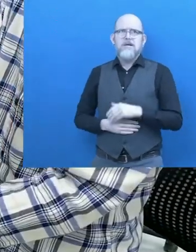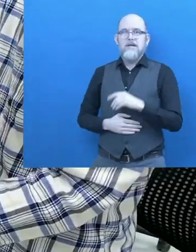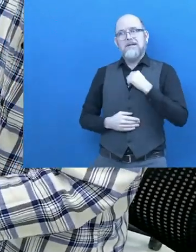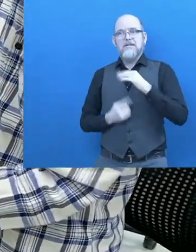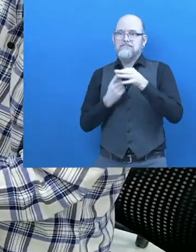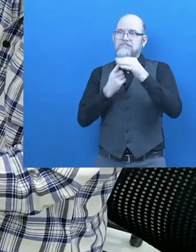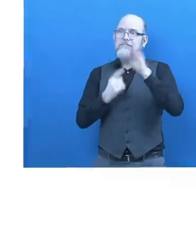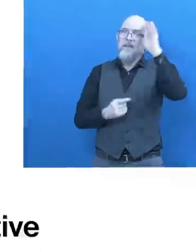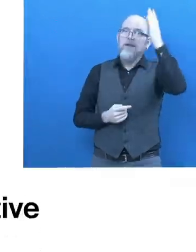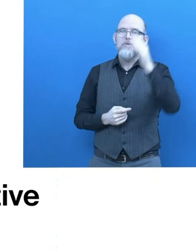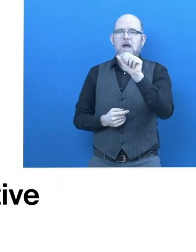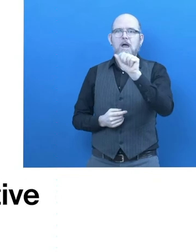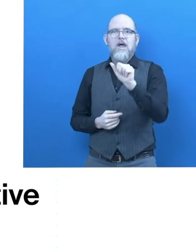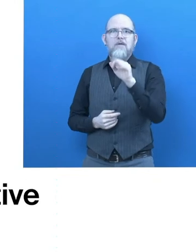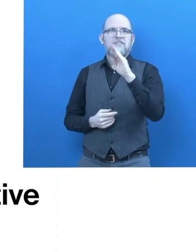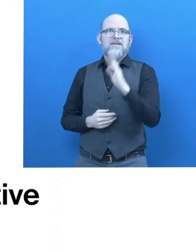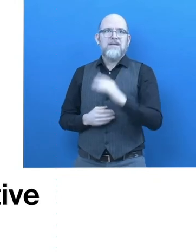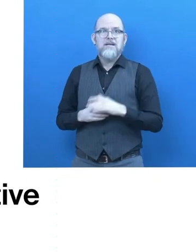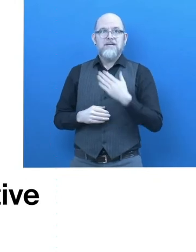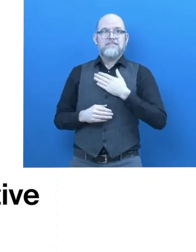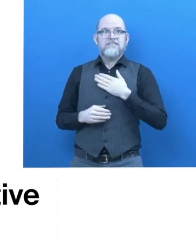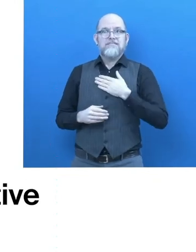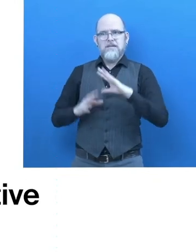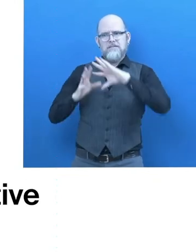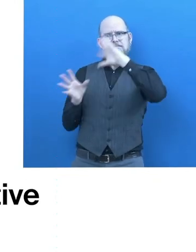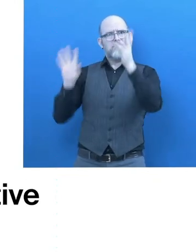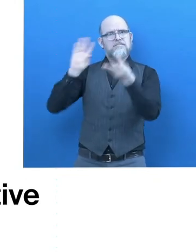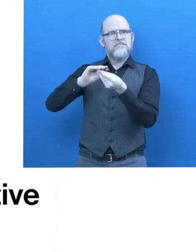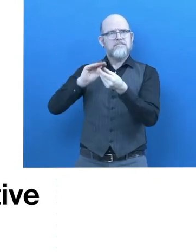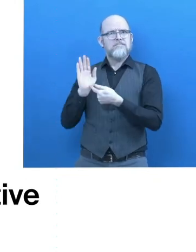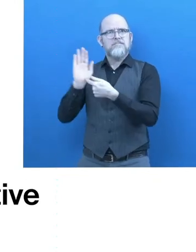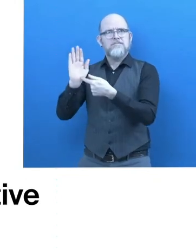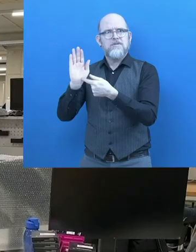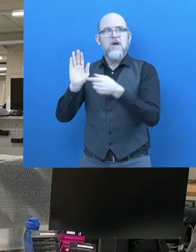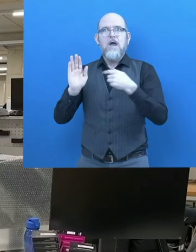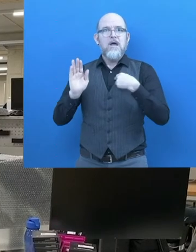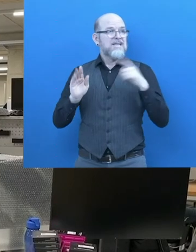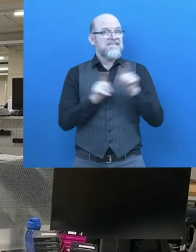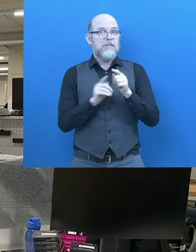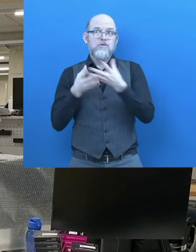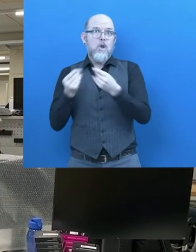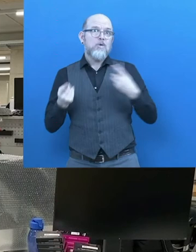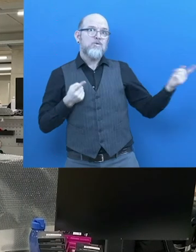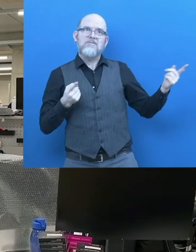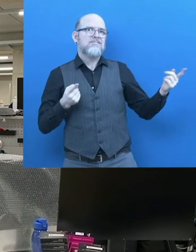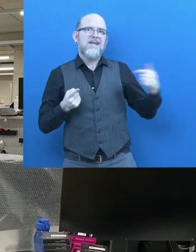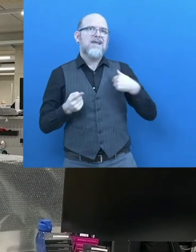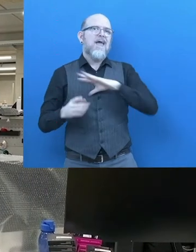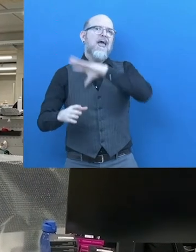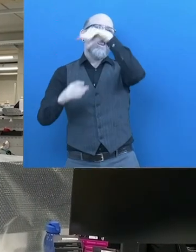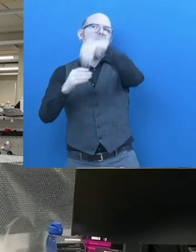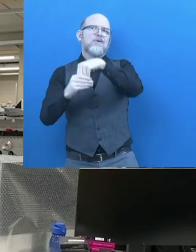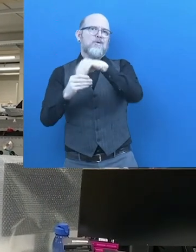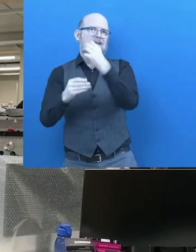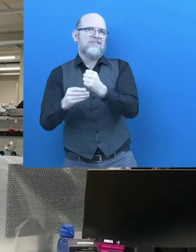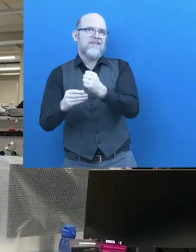profitorientierten Wettbewerber. What is unique and innovative about AFB? Unser Gesamtpaket unterscheidet uns von allen